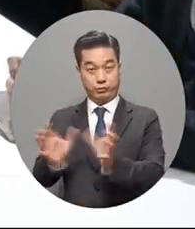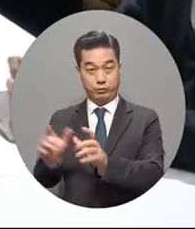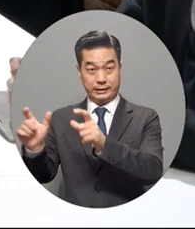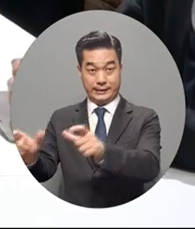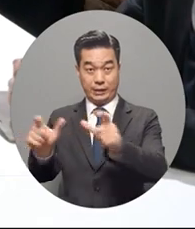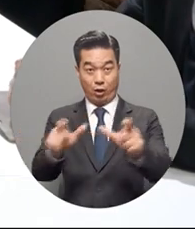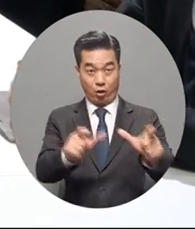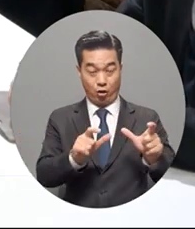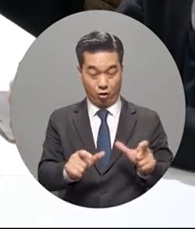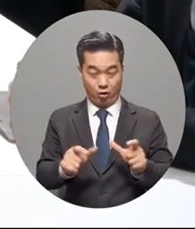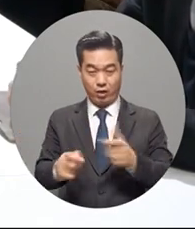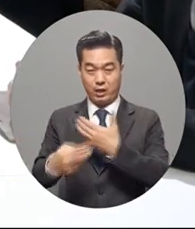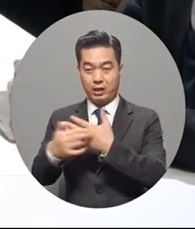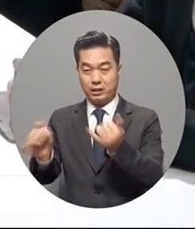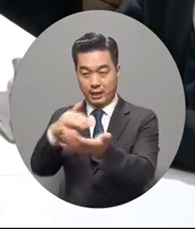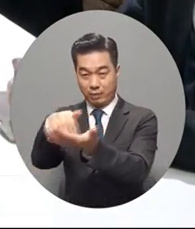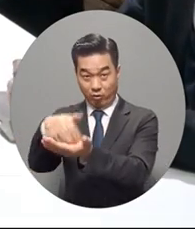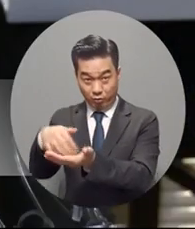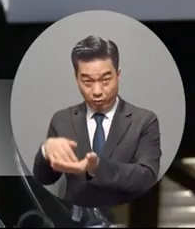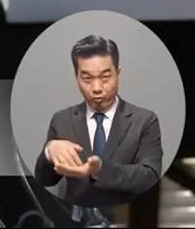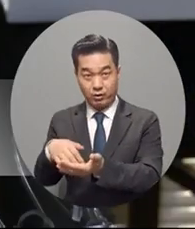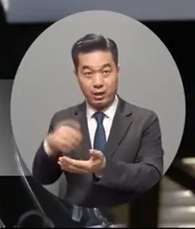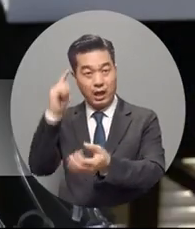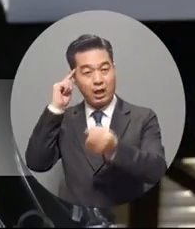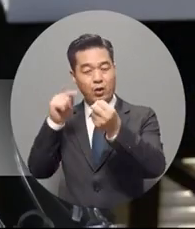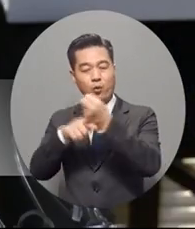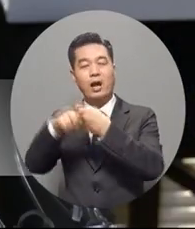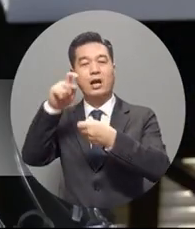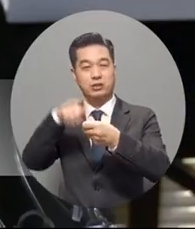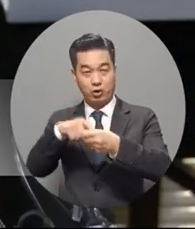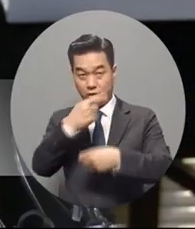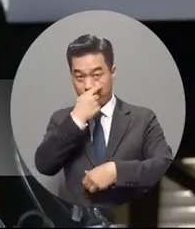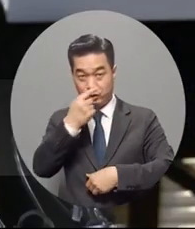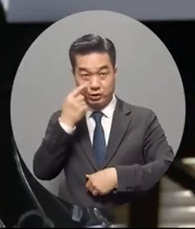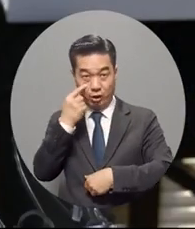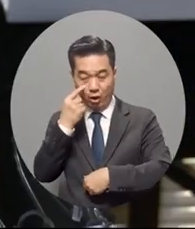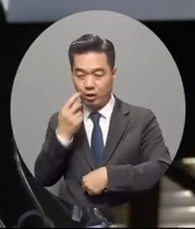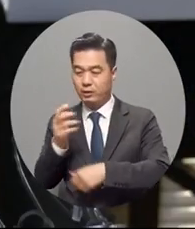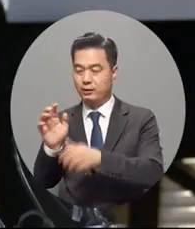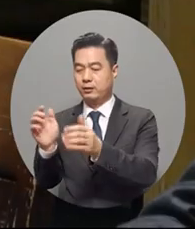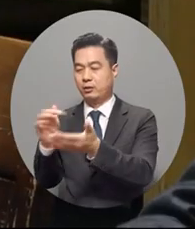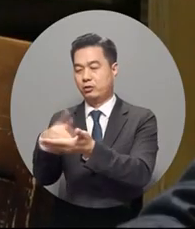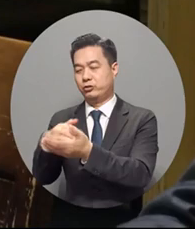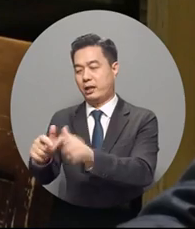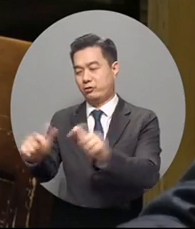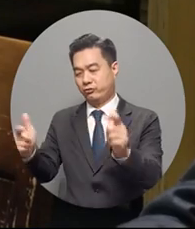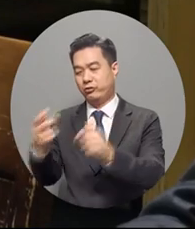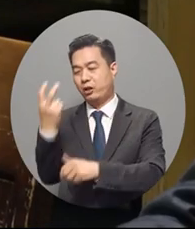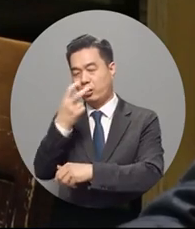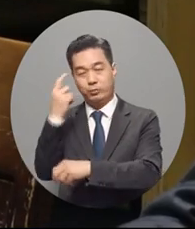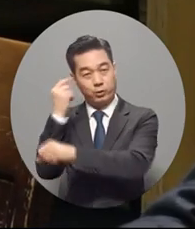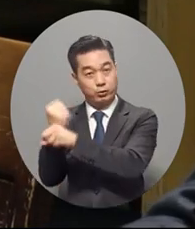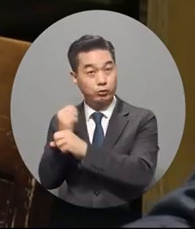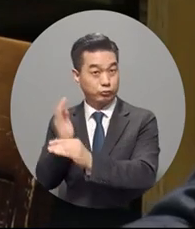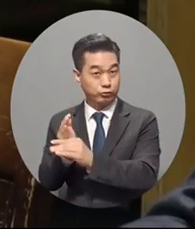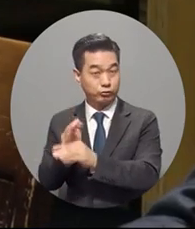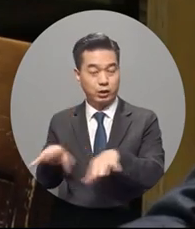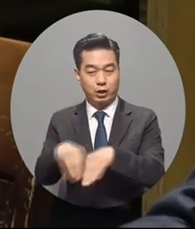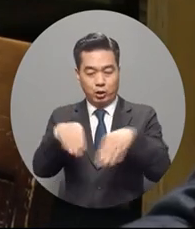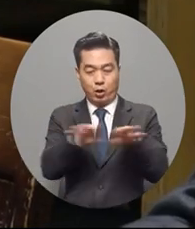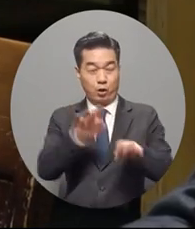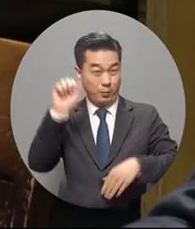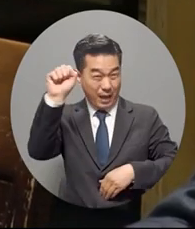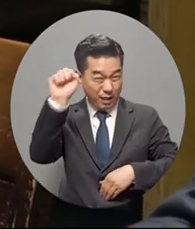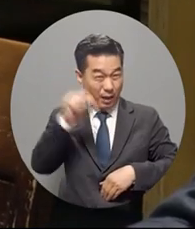임상의사 분포 등 과학적인 근거를 바탕으로 의대 증원안을 검토하고 있다고 반박했습니다. 그러면서 총파업을 언급한